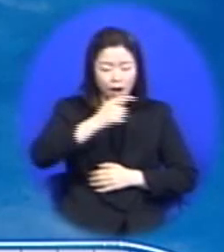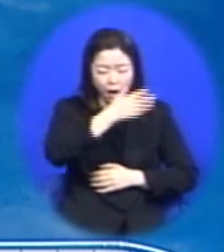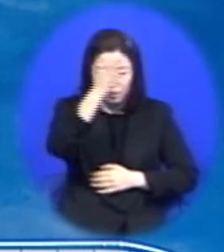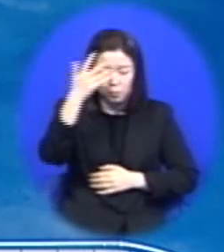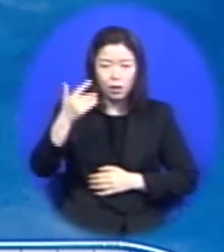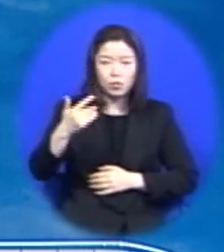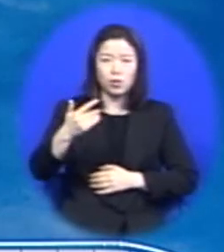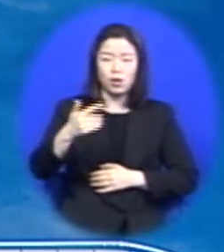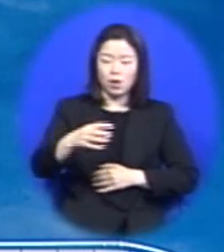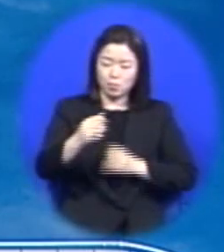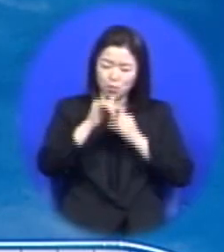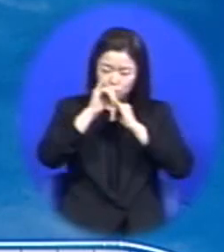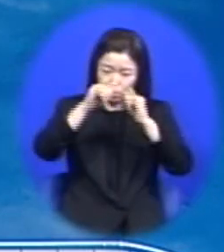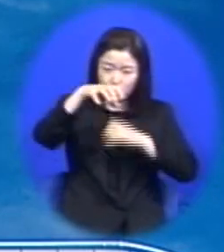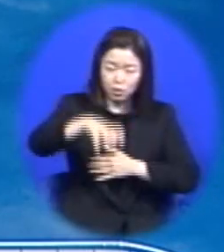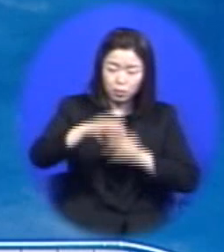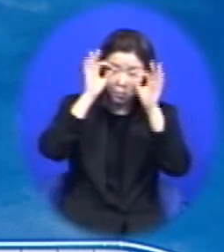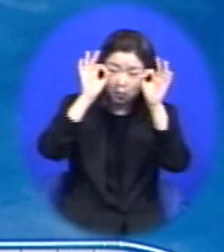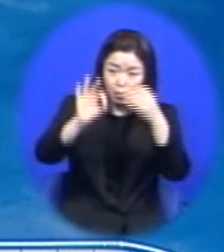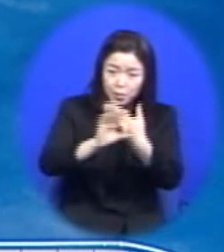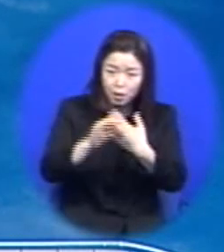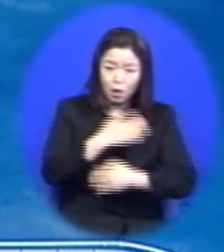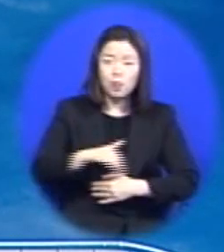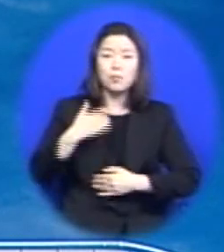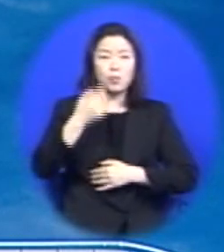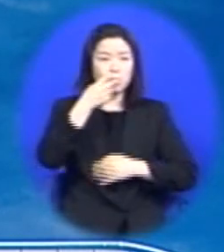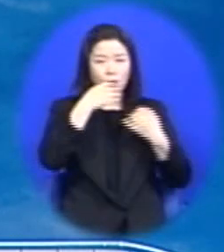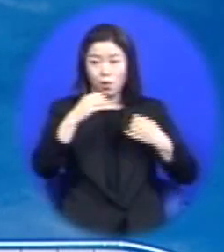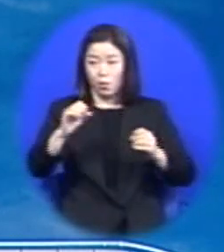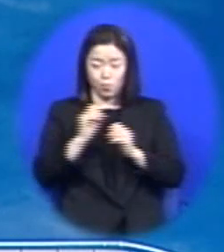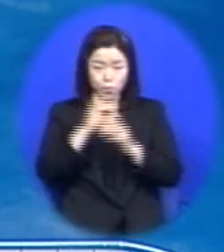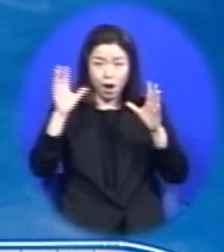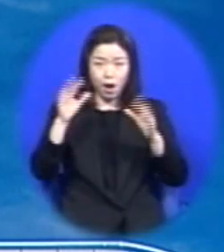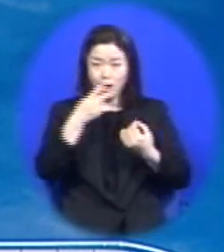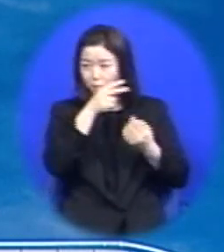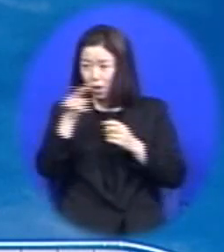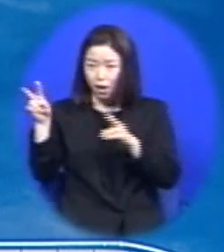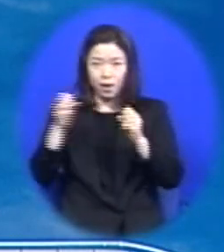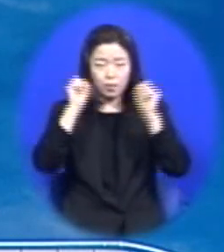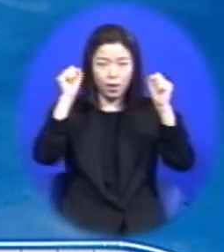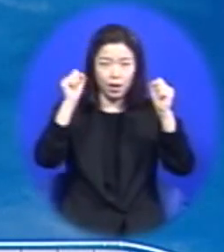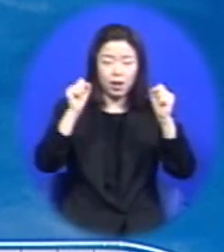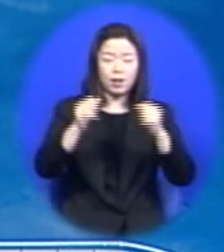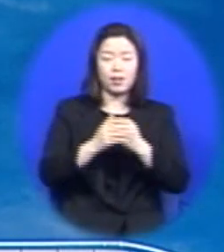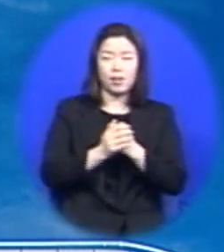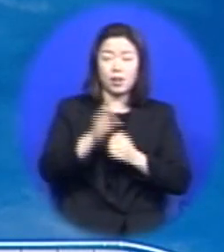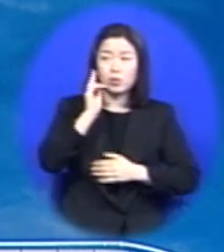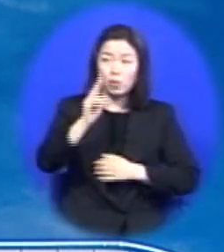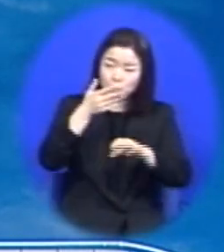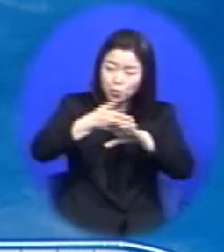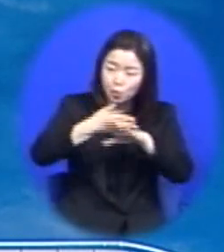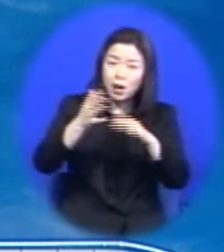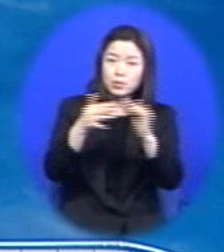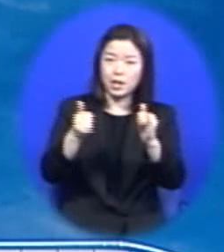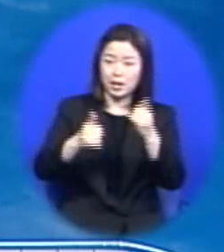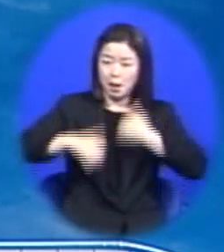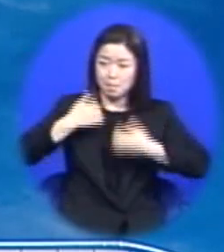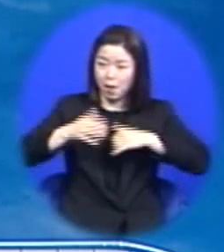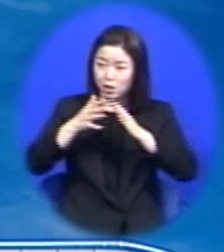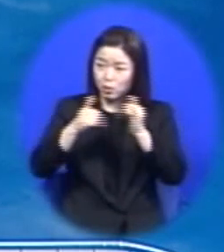보면 반응한다니까요. 너무나 반가운 사람, 너무 고마운 사람이 걸어오고 있어요.